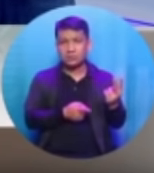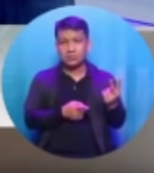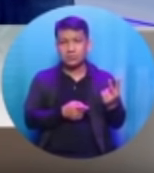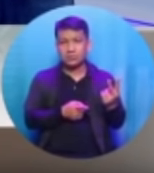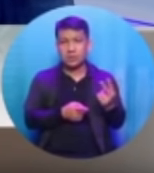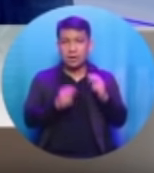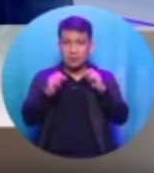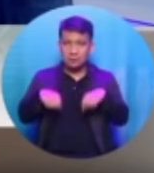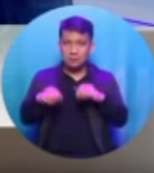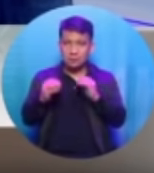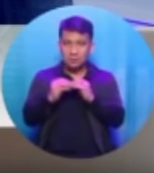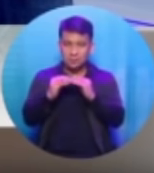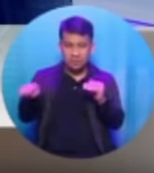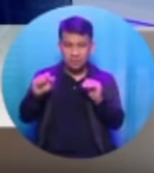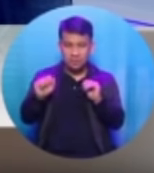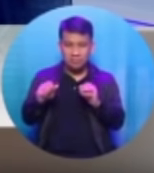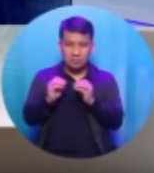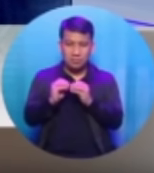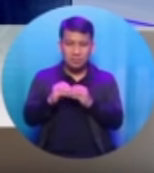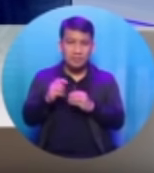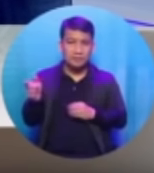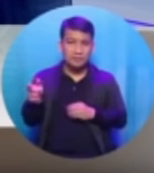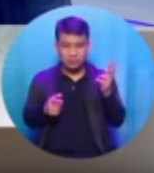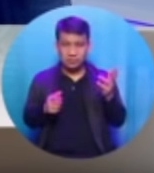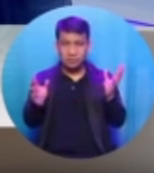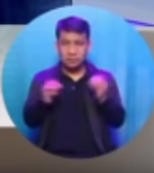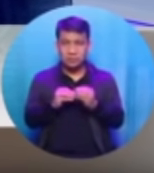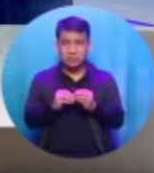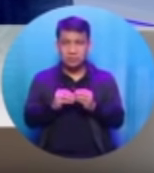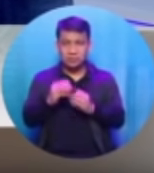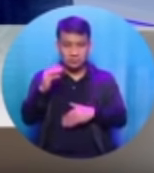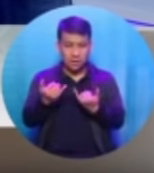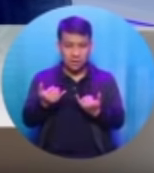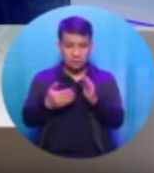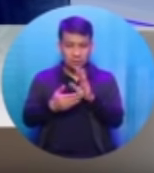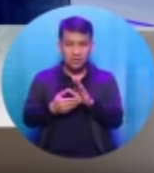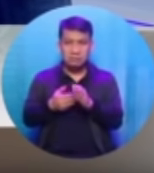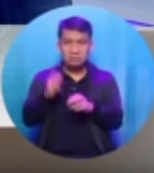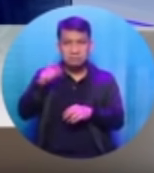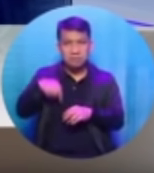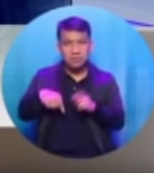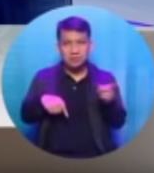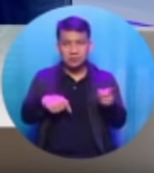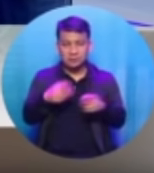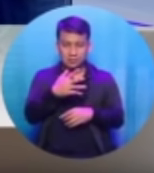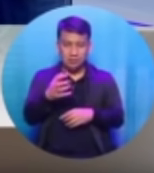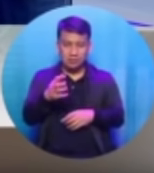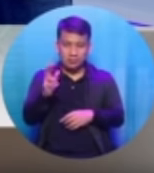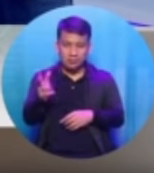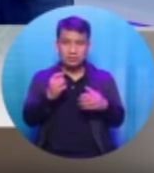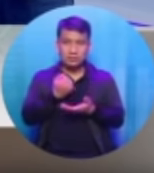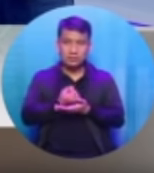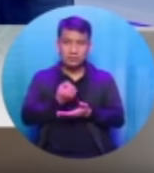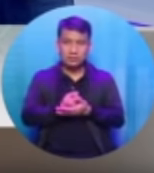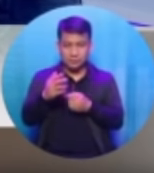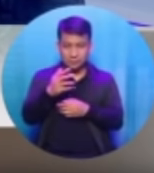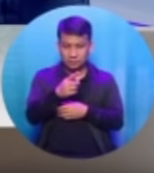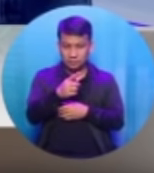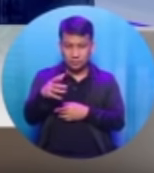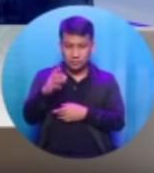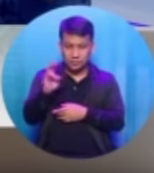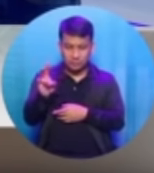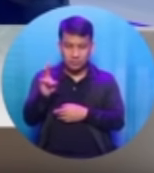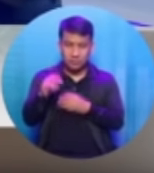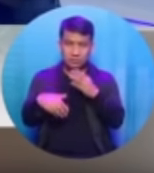po. Dapat para maging minimum, kayo po, 430 plus 107 dapat. So dapat 537. Opo, sir.